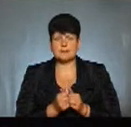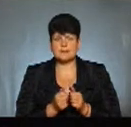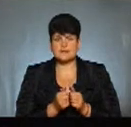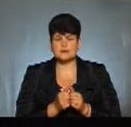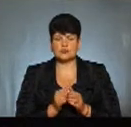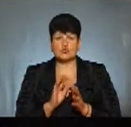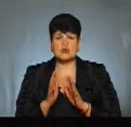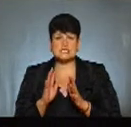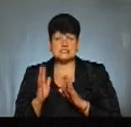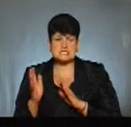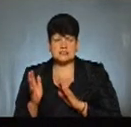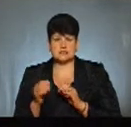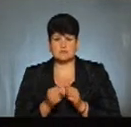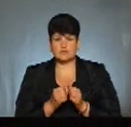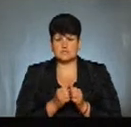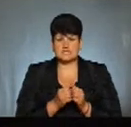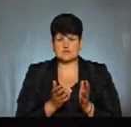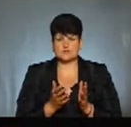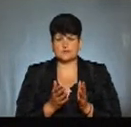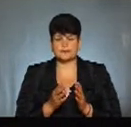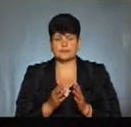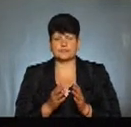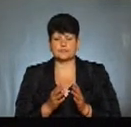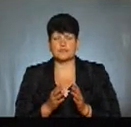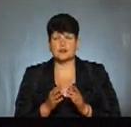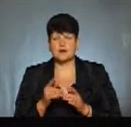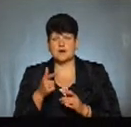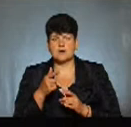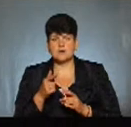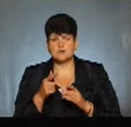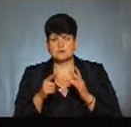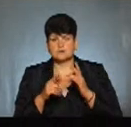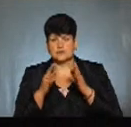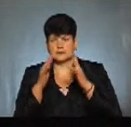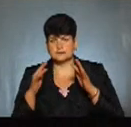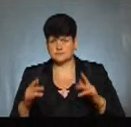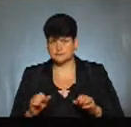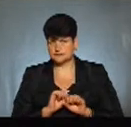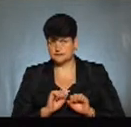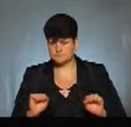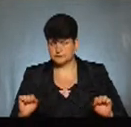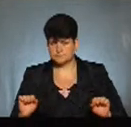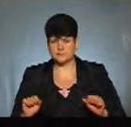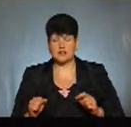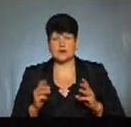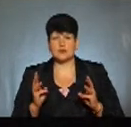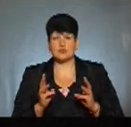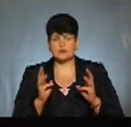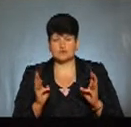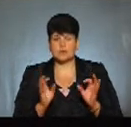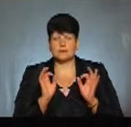лісів, поблизу особливо хвойних насаджень, тому що вони дуже легко спалахують. Розводьте вогнище